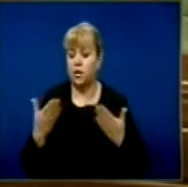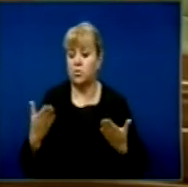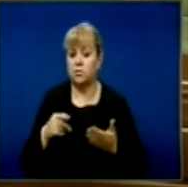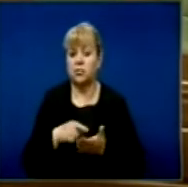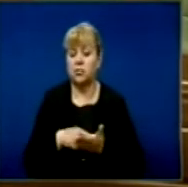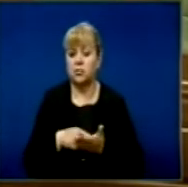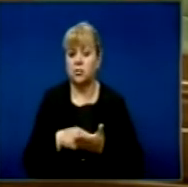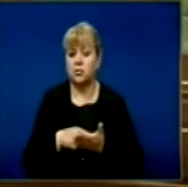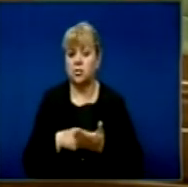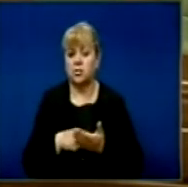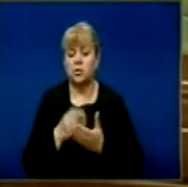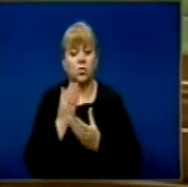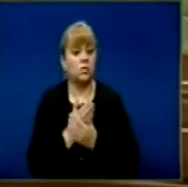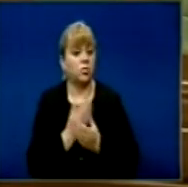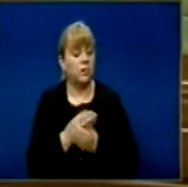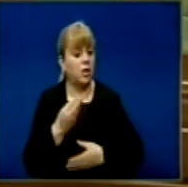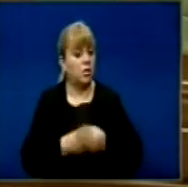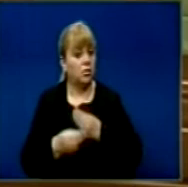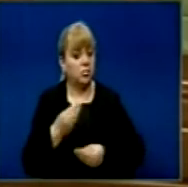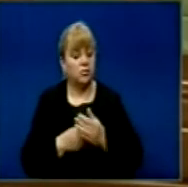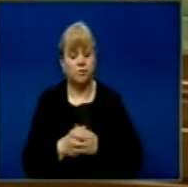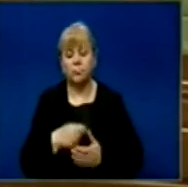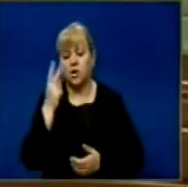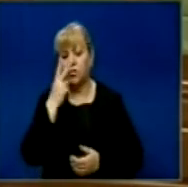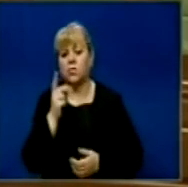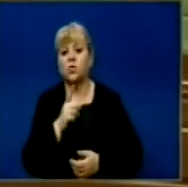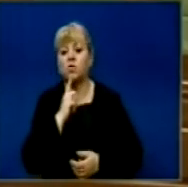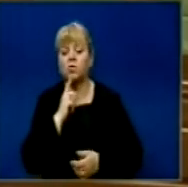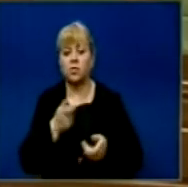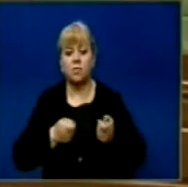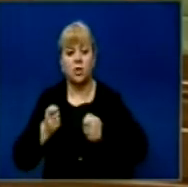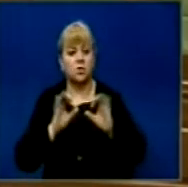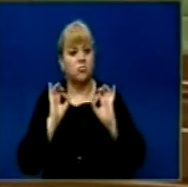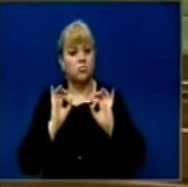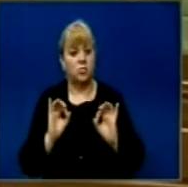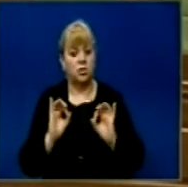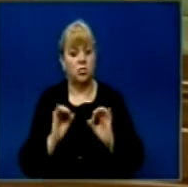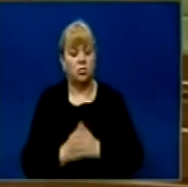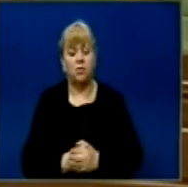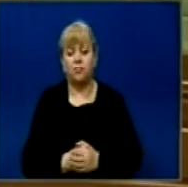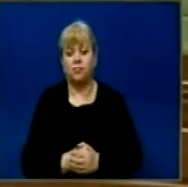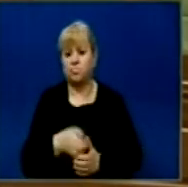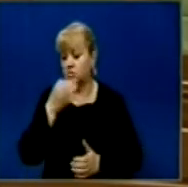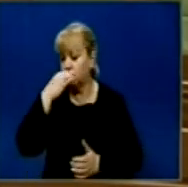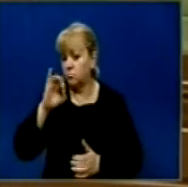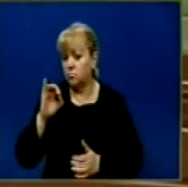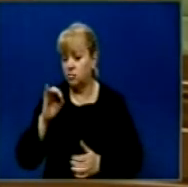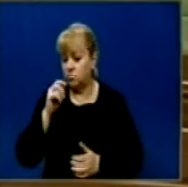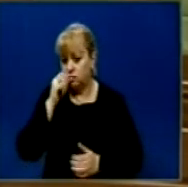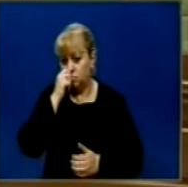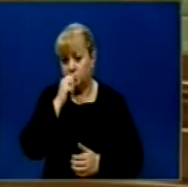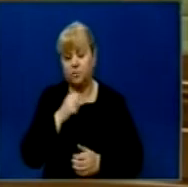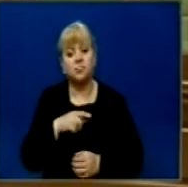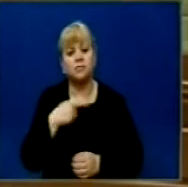caktuar edhe korniza të caktuar ekonomike, që në kuptëm kush është menager më i mirë i aspekteve të caktuar të ati modeli. Pra